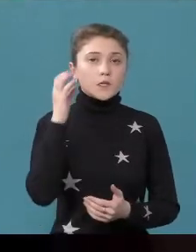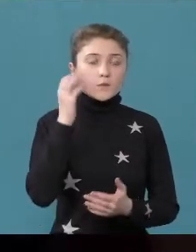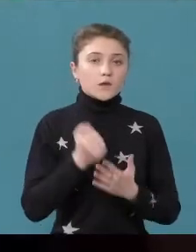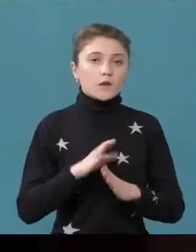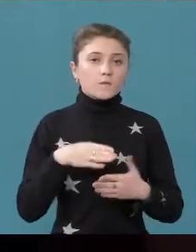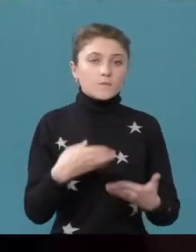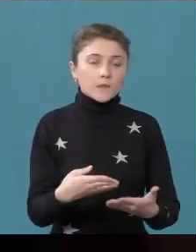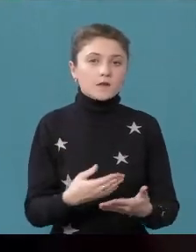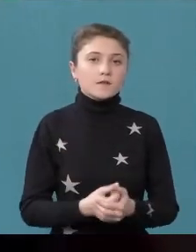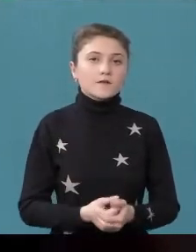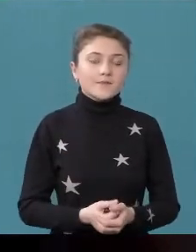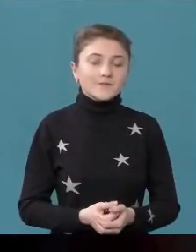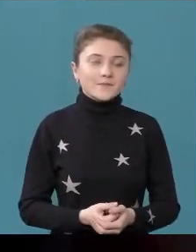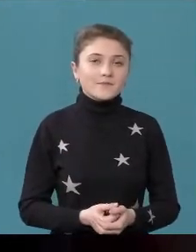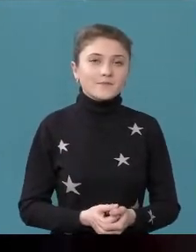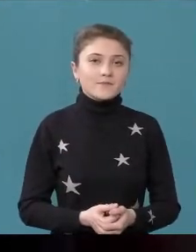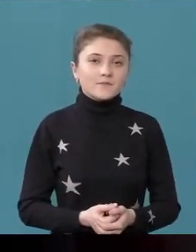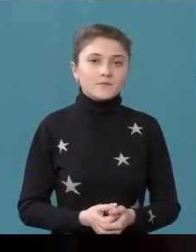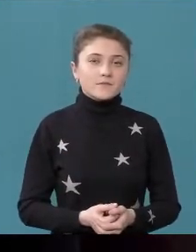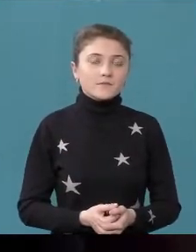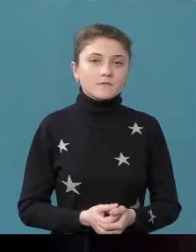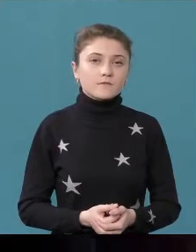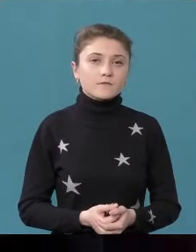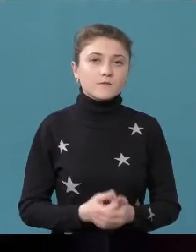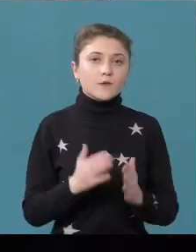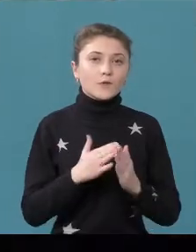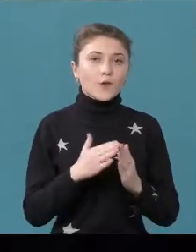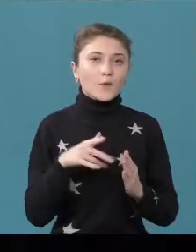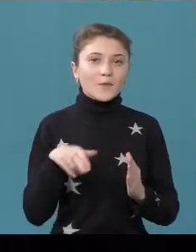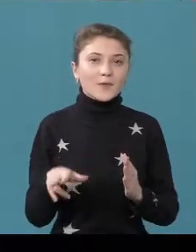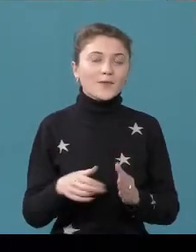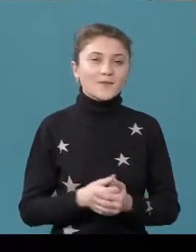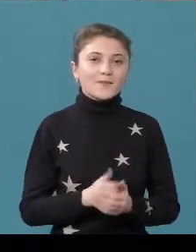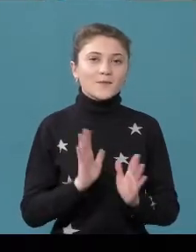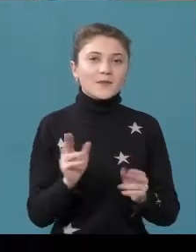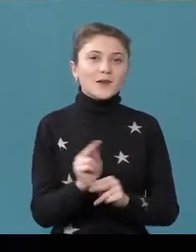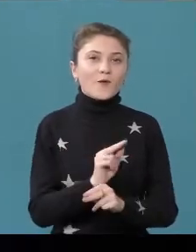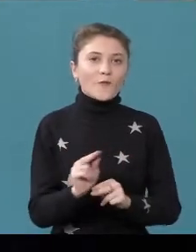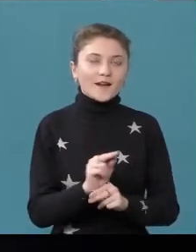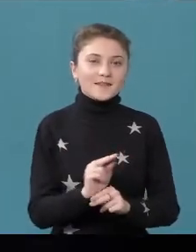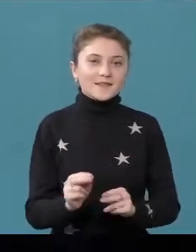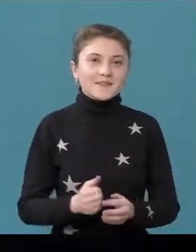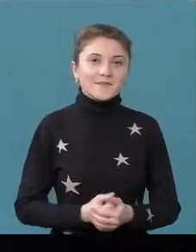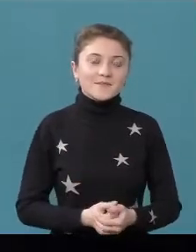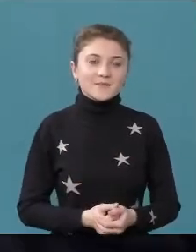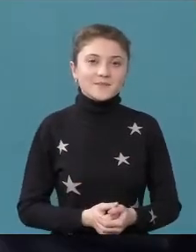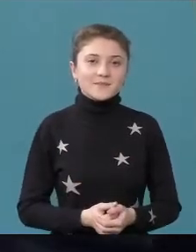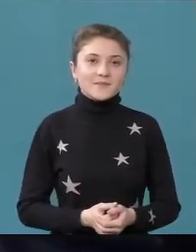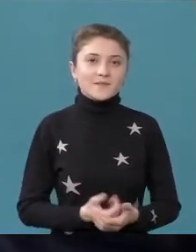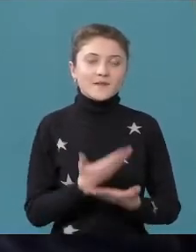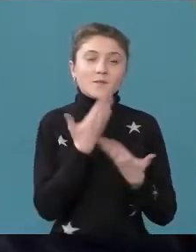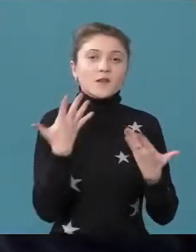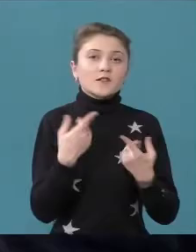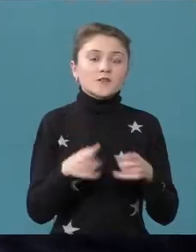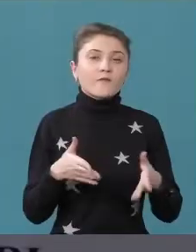Прислухаємося до рекомендацій. І куди підете? Додому. Будемо лікуватися. Нема де нічого виходу,